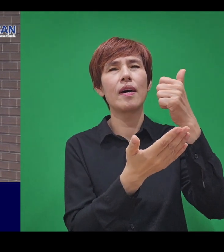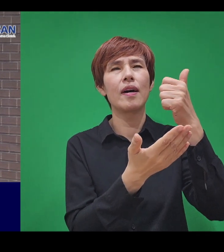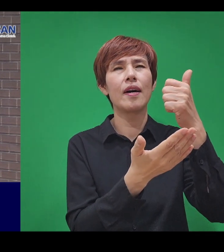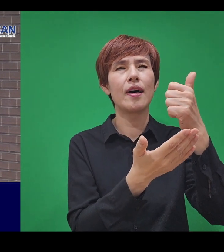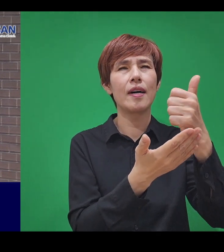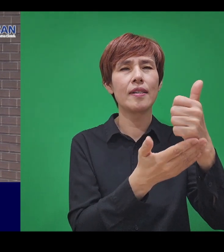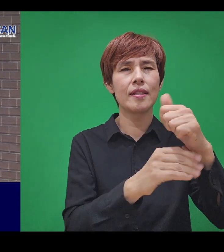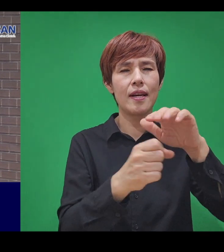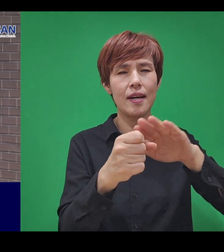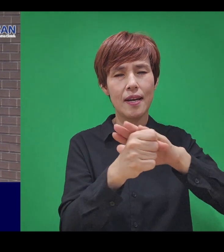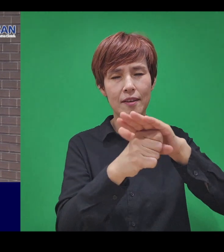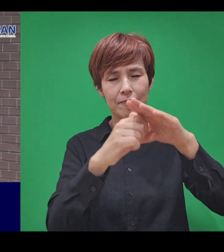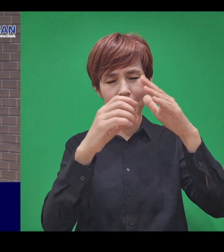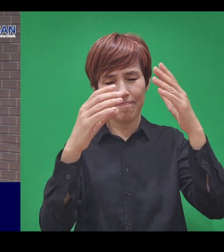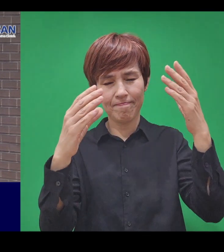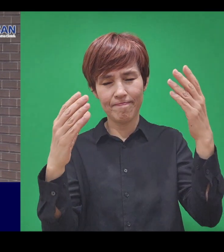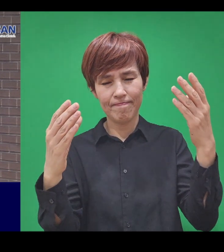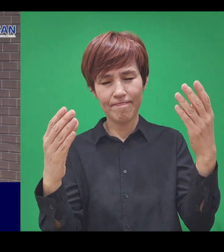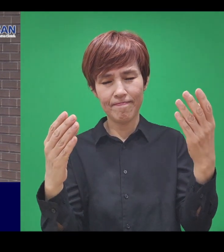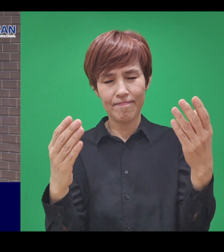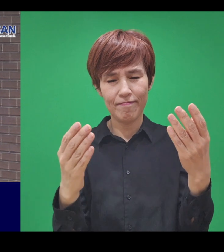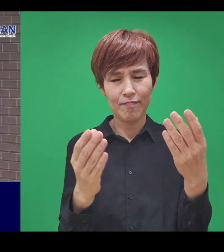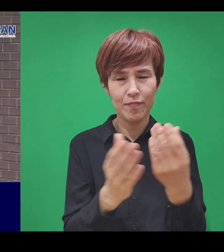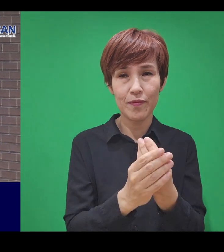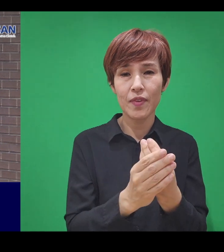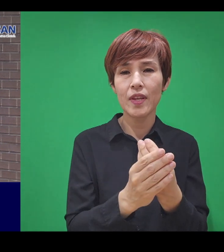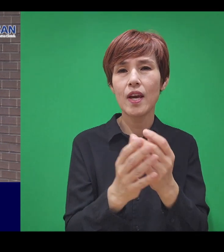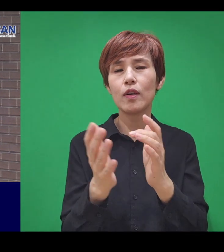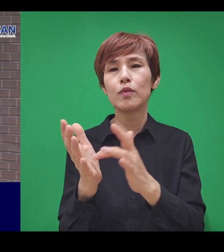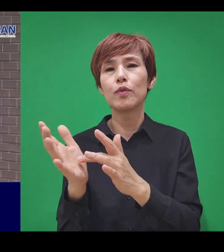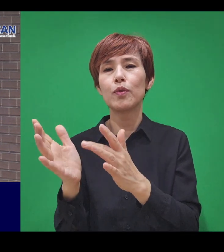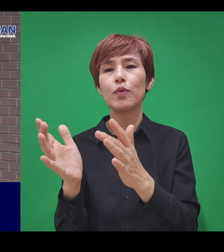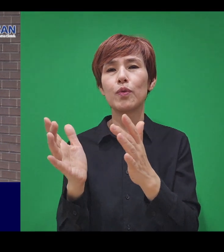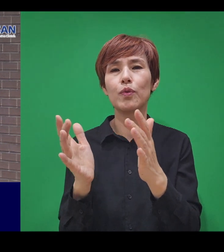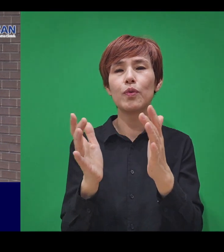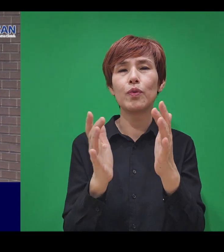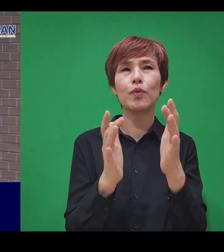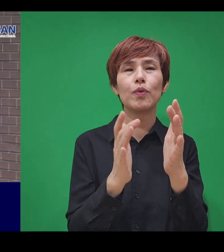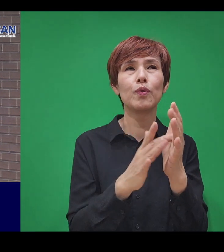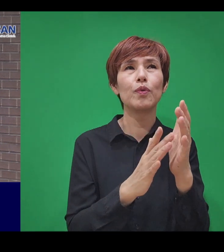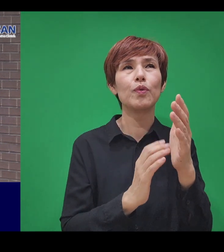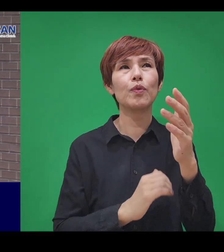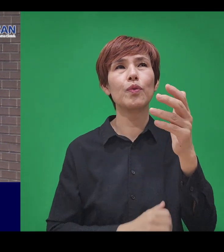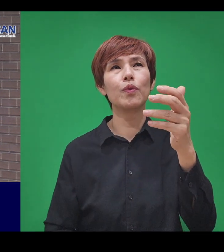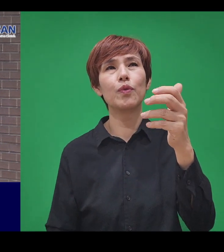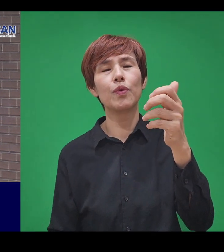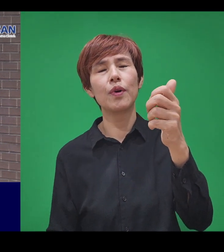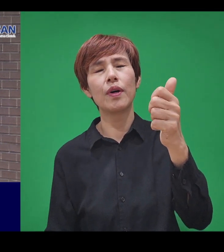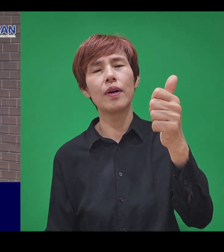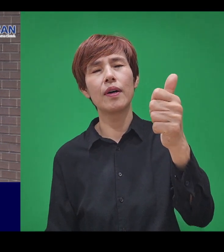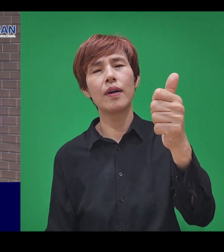하나님의 완전한 사랑, 예수